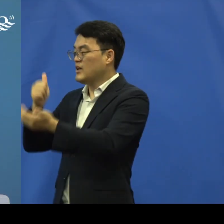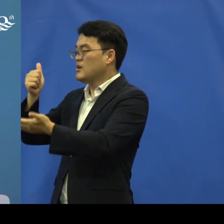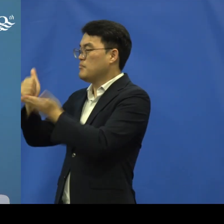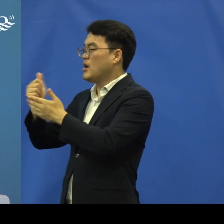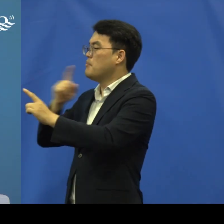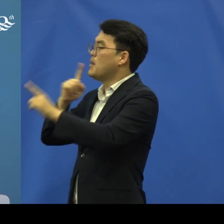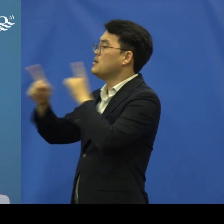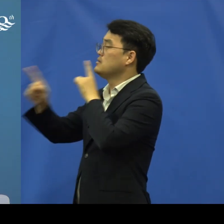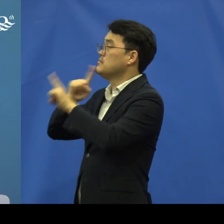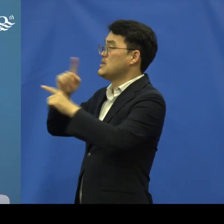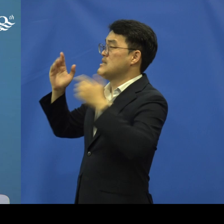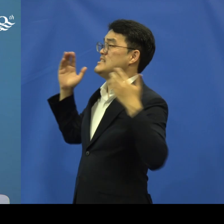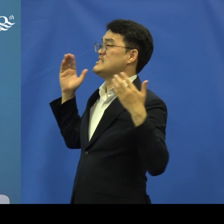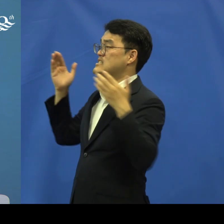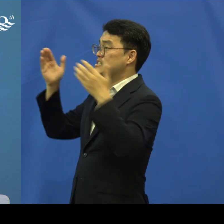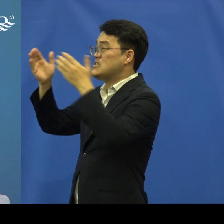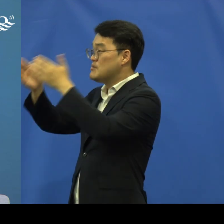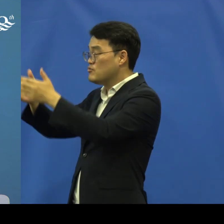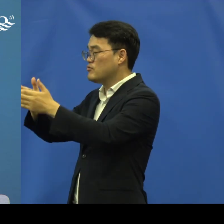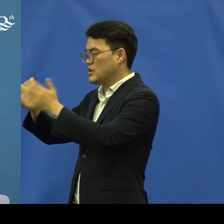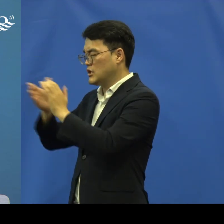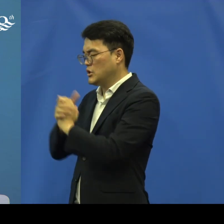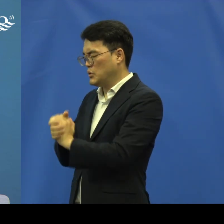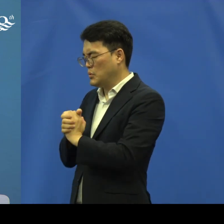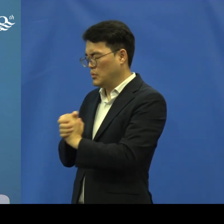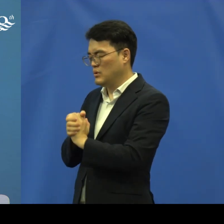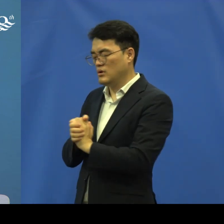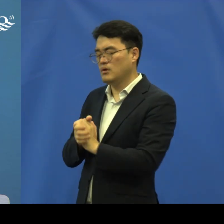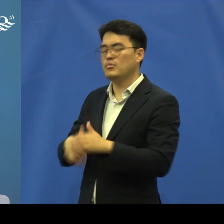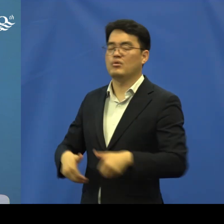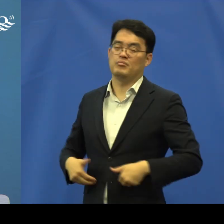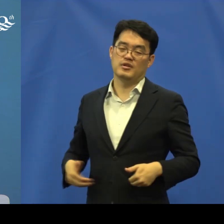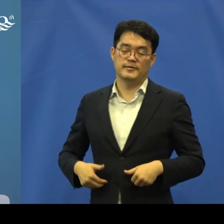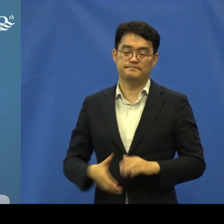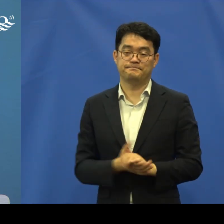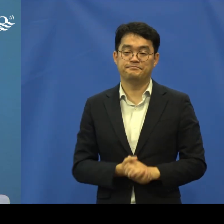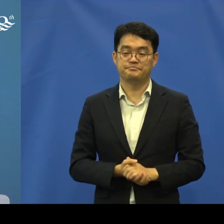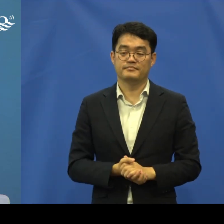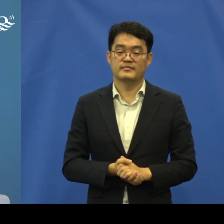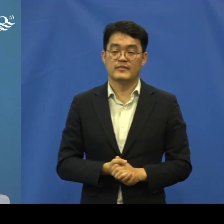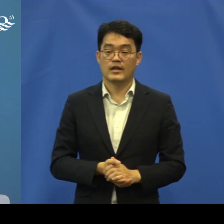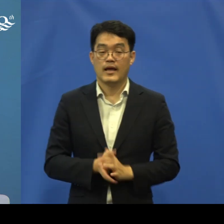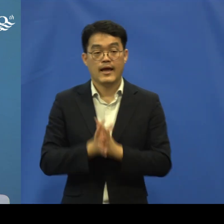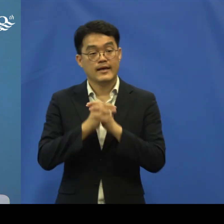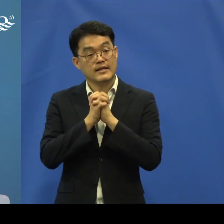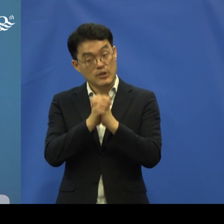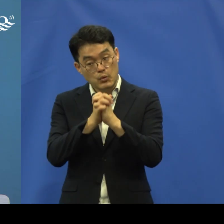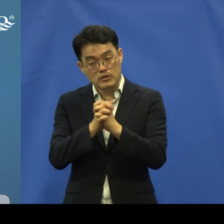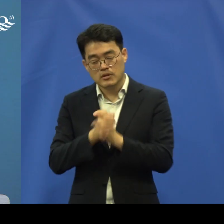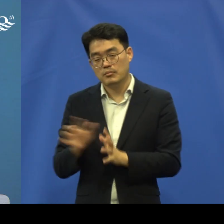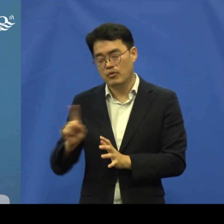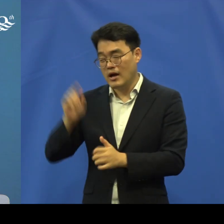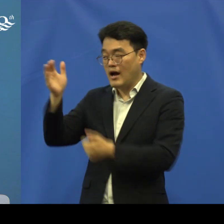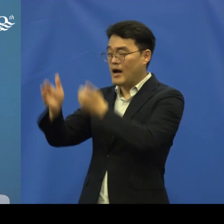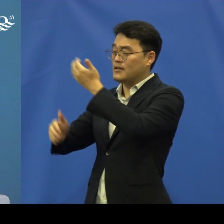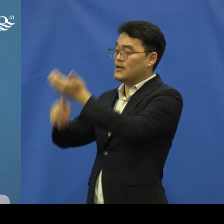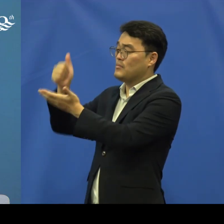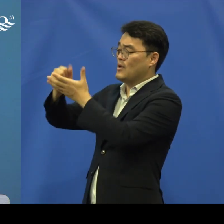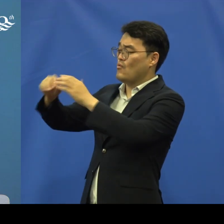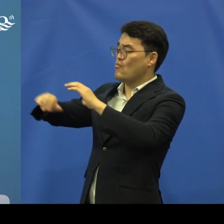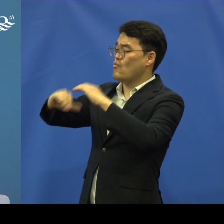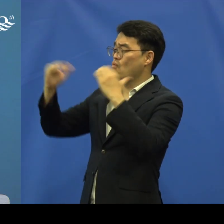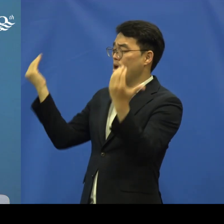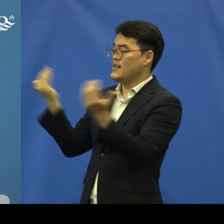듣는 기도가 있어야 된다는 거예요. 기도는 하나님께 온전히 몰입되고 집중하는